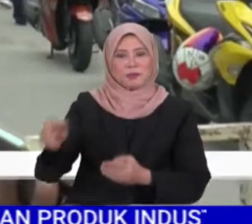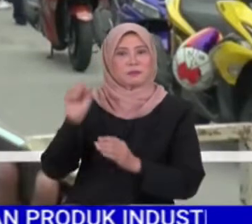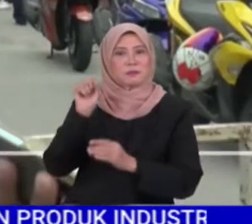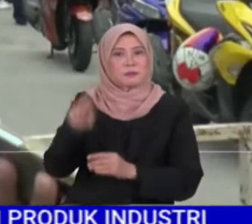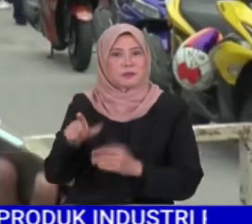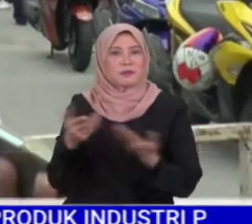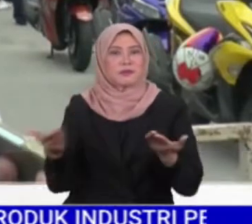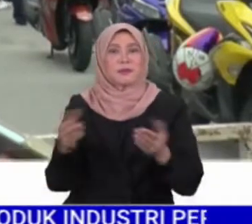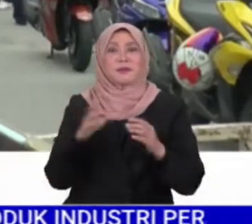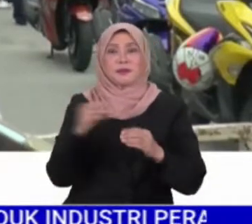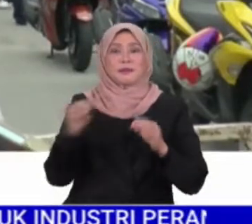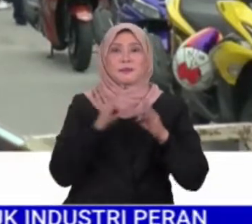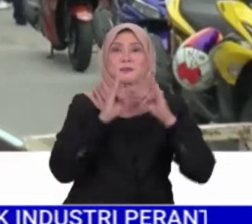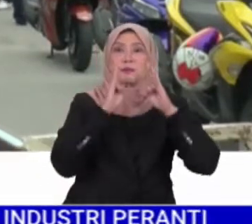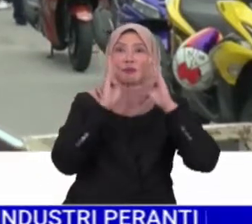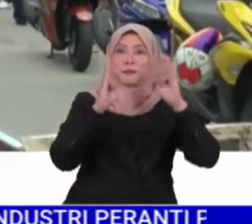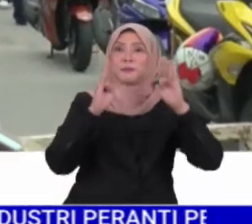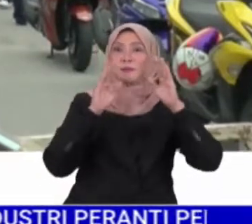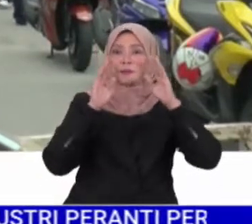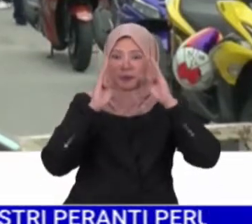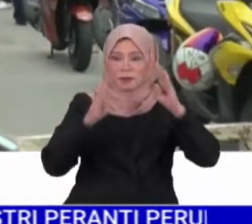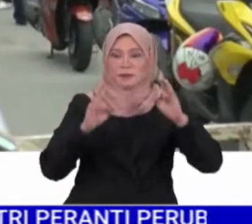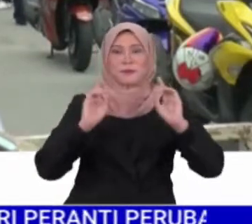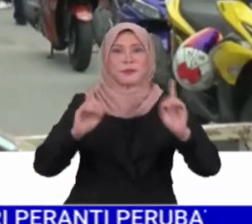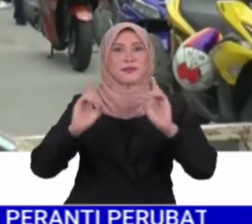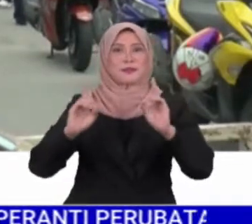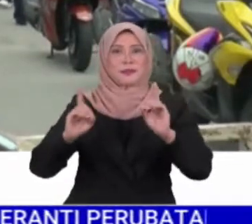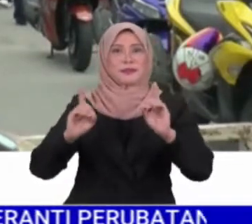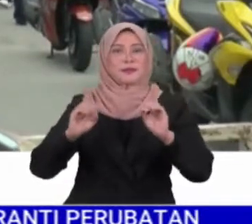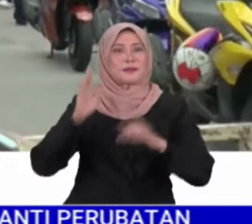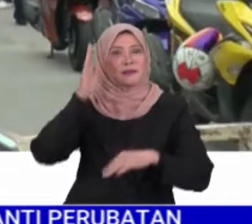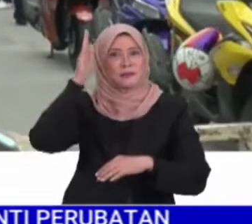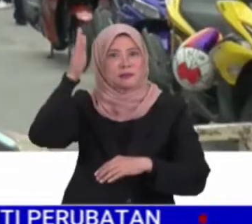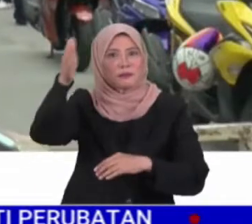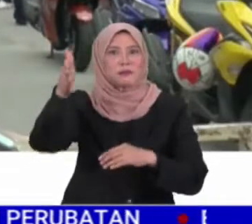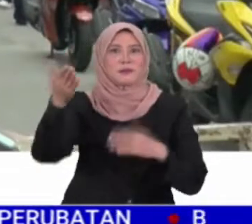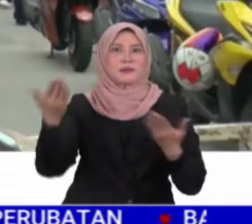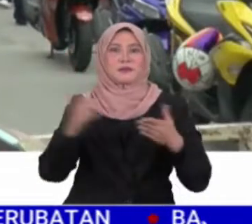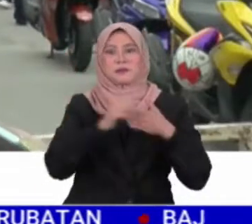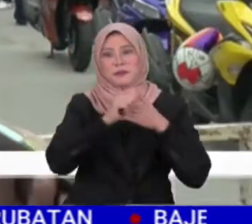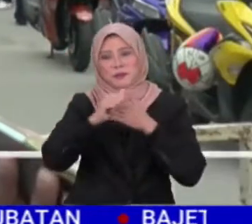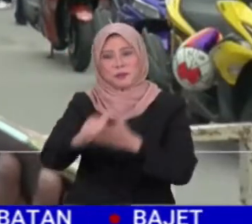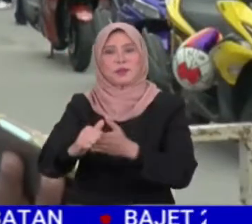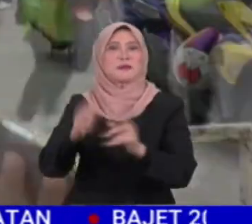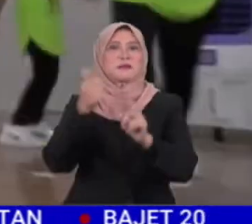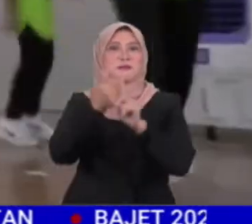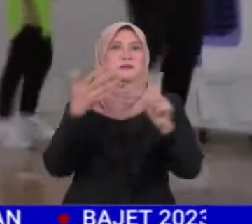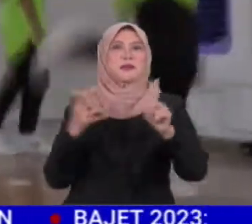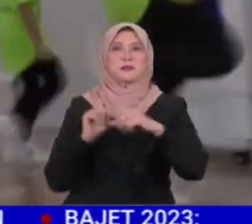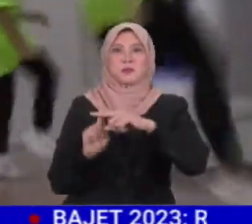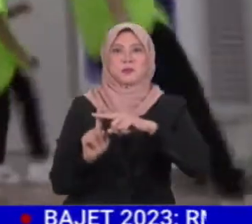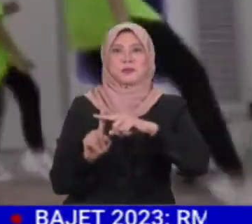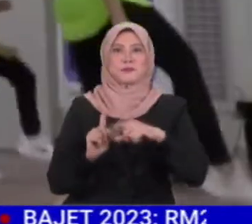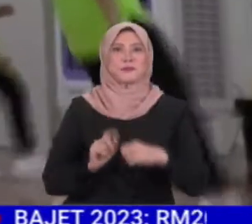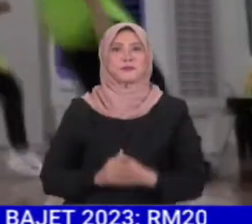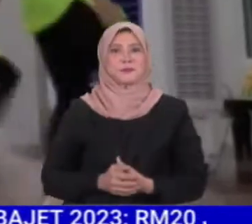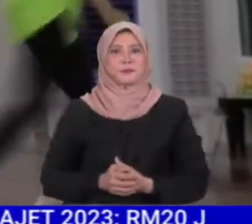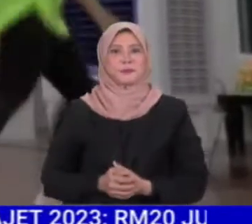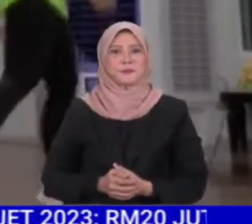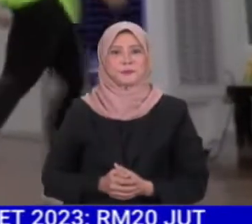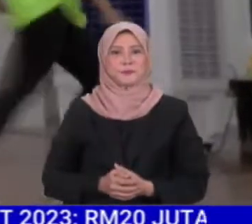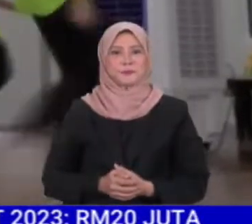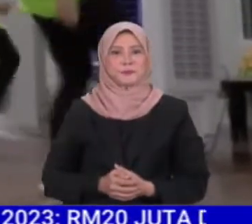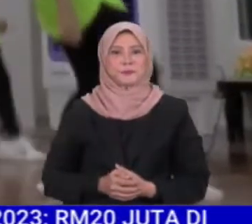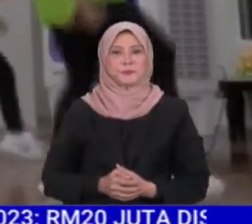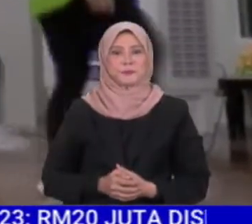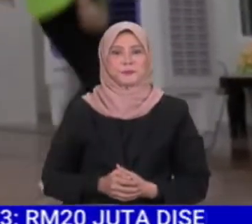daripada pendidikan mereka dan kesiapsiagaan menjelang kehidupan masa akan datang menjadi satu panduan dan satu impak positif.